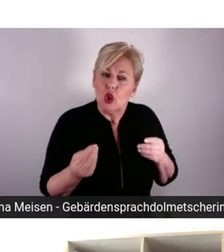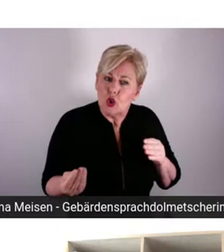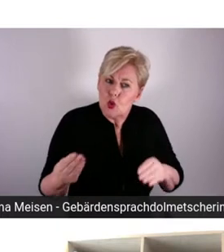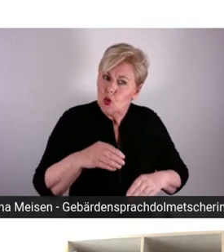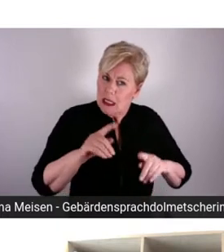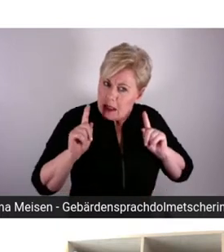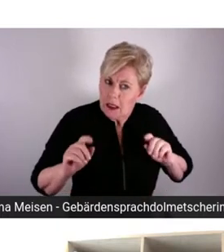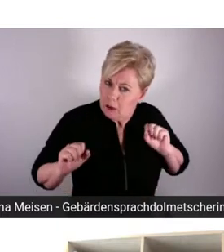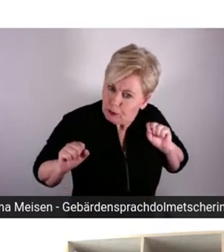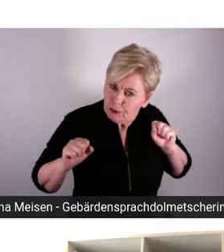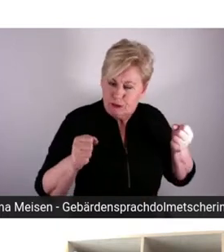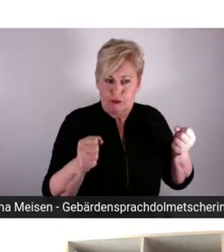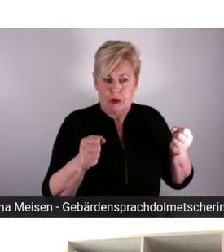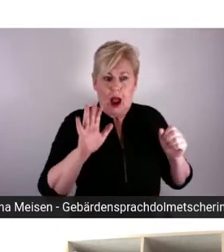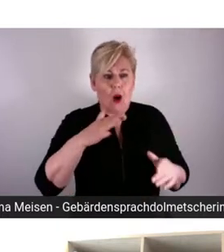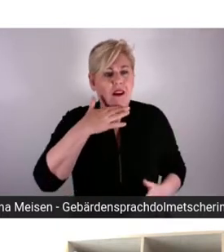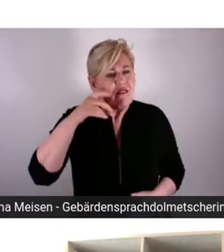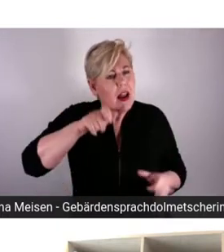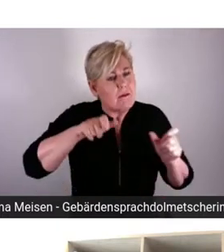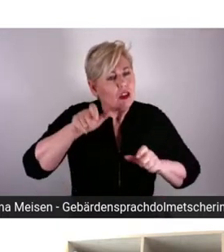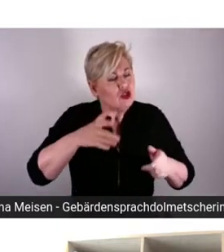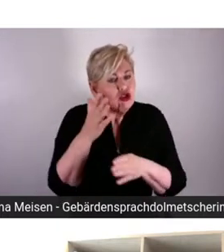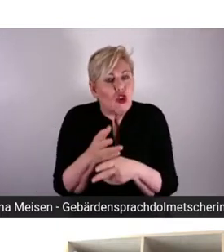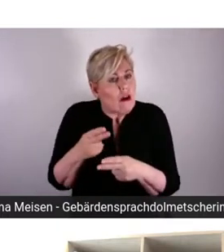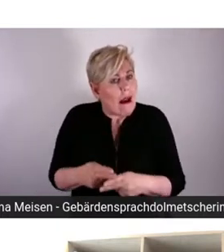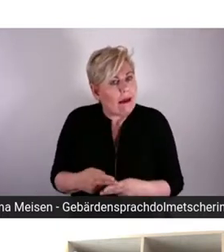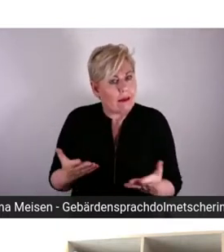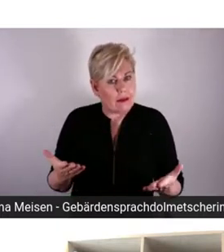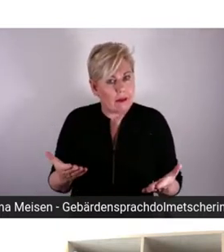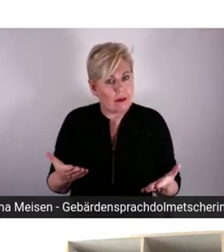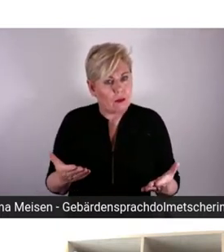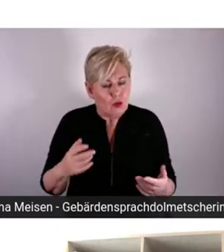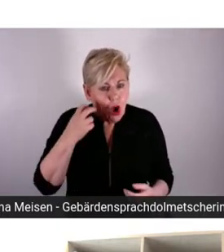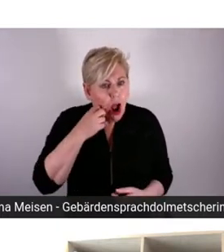Menschen, die schon in Rente sind und sich im Alter noch engagieren.